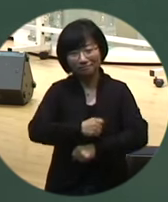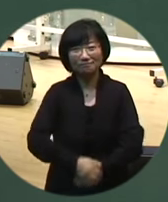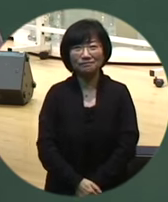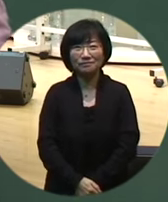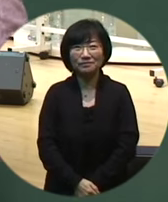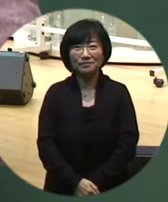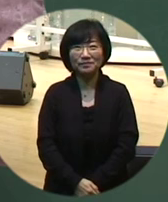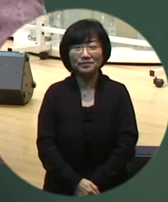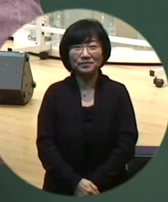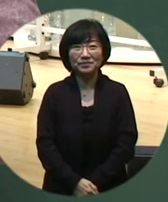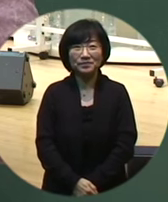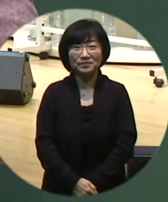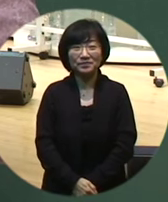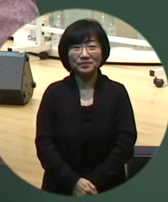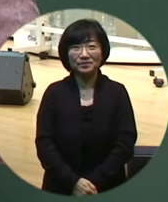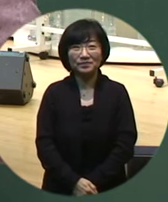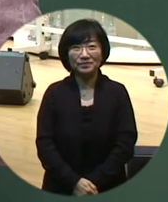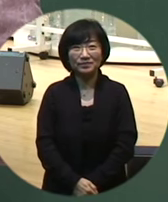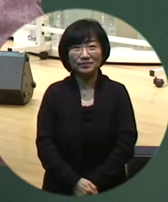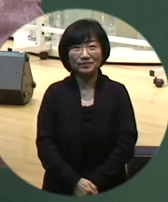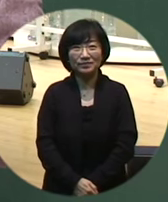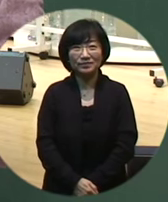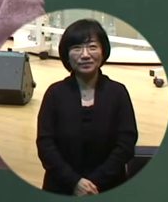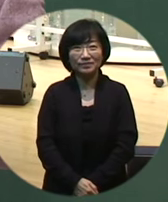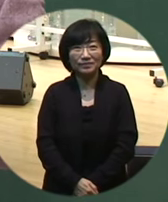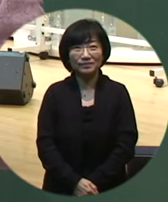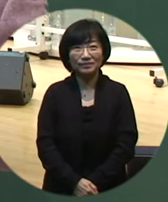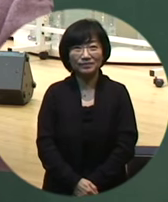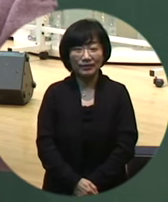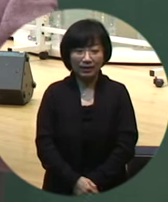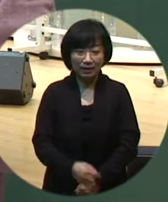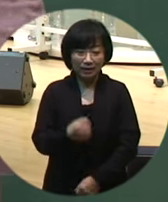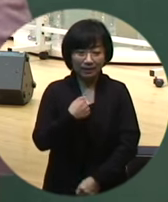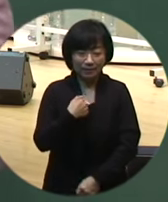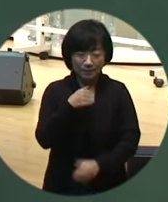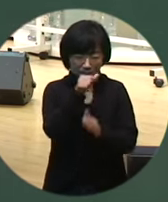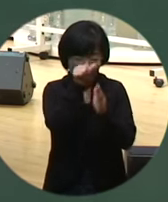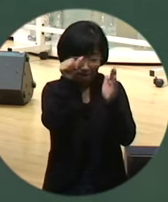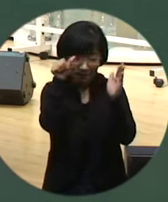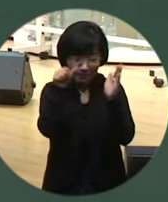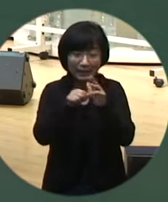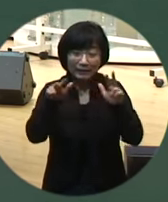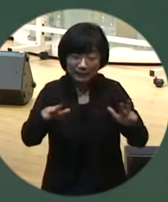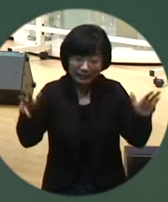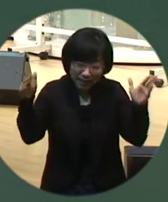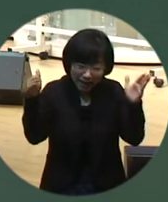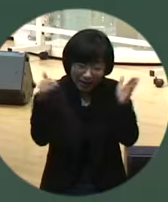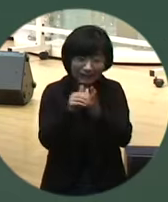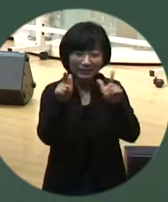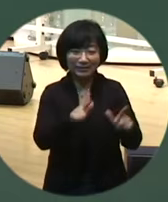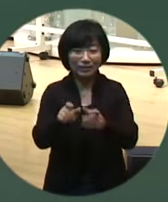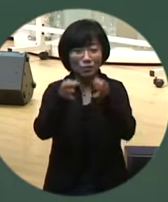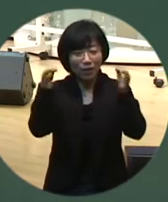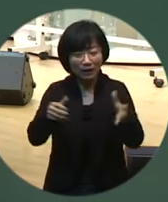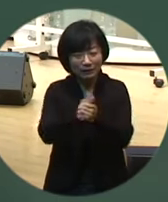인생 얼마 안 살았습니다. 제 인생에 딱 두 번 실패했어요. And so I didn't live very long, but I had two failures in my life. 실패의